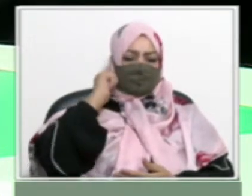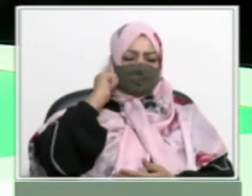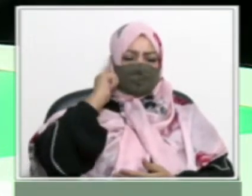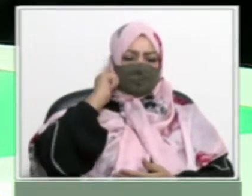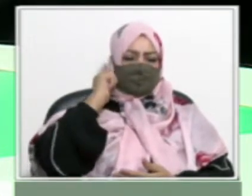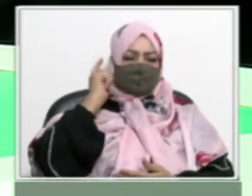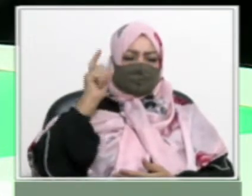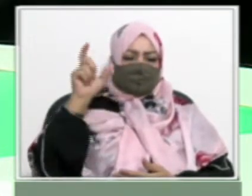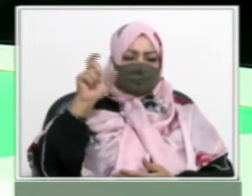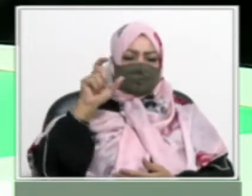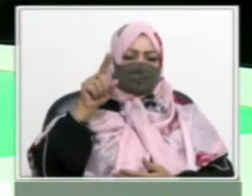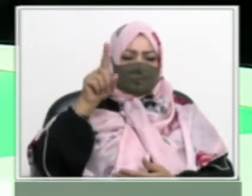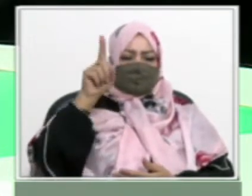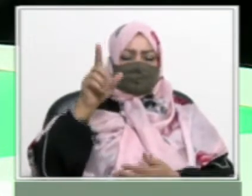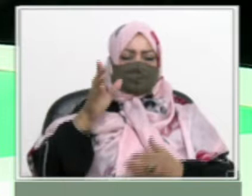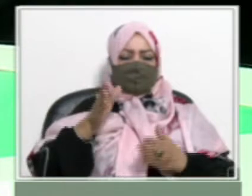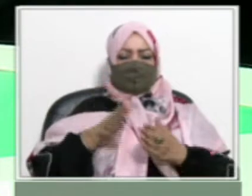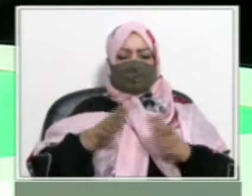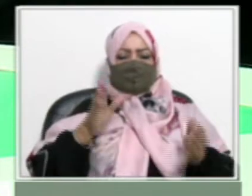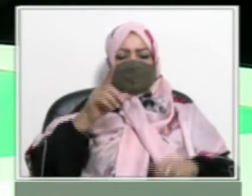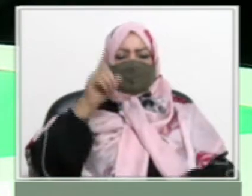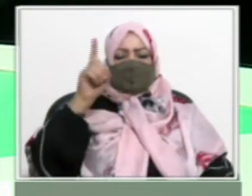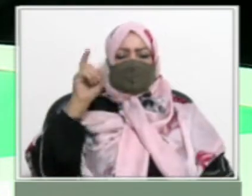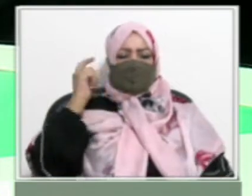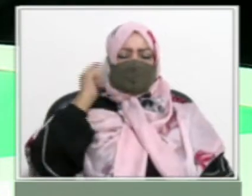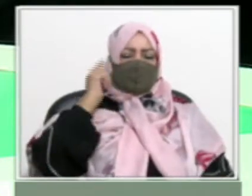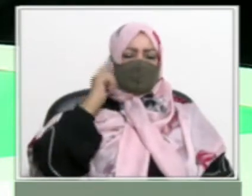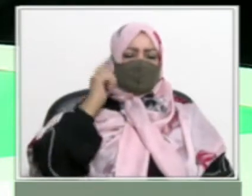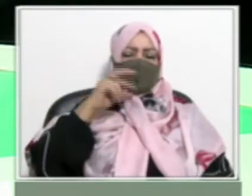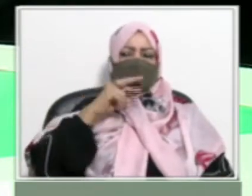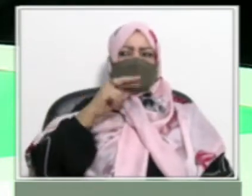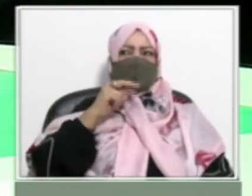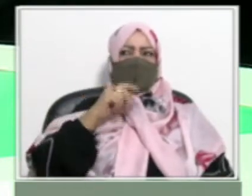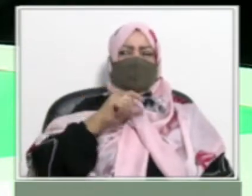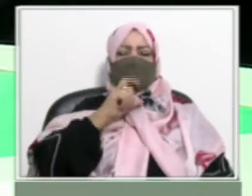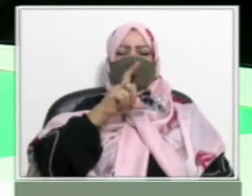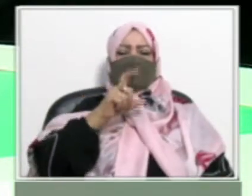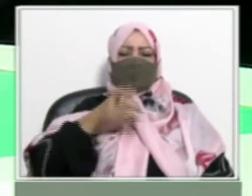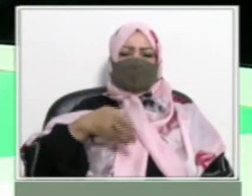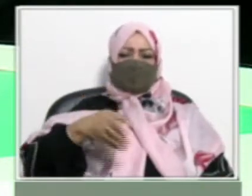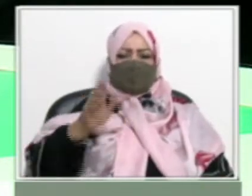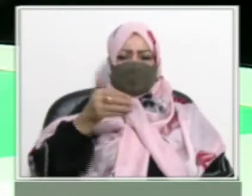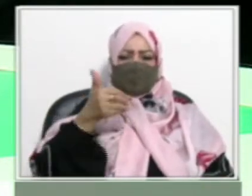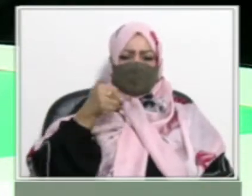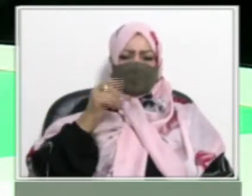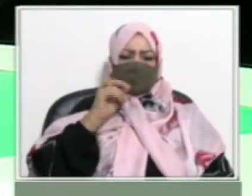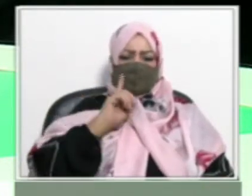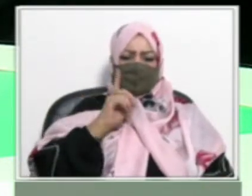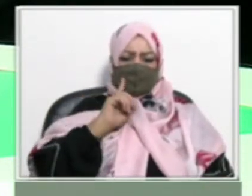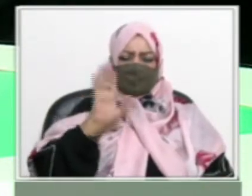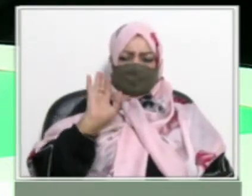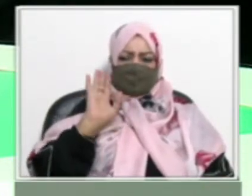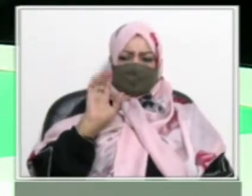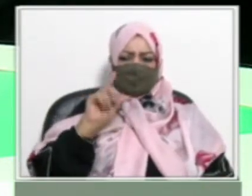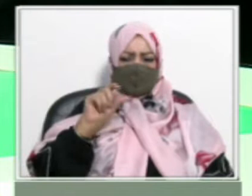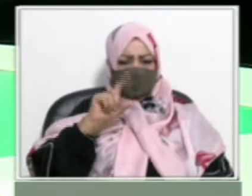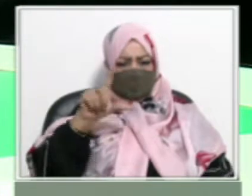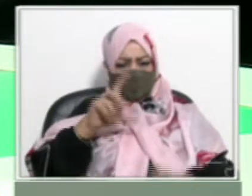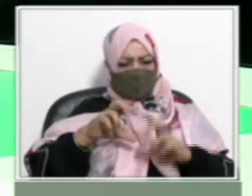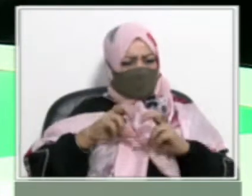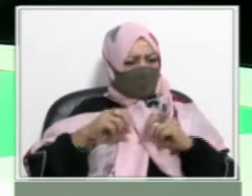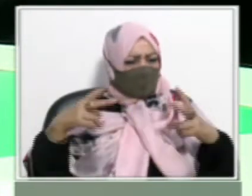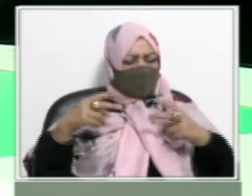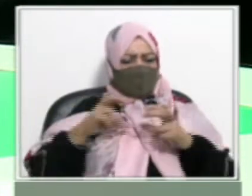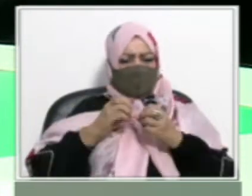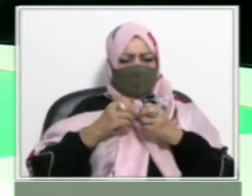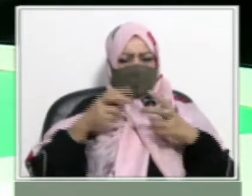نبغى توضيح منك انت في هذا الامر. حاضر. والسؤال الثاني هو مثلا من يكثر الاسئله للمشايخ، يعني